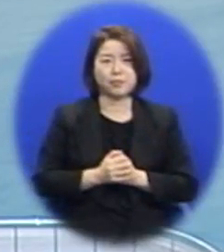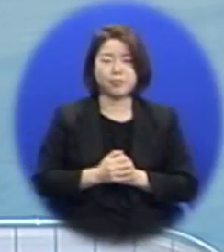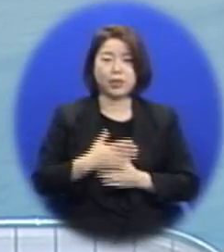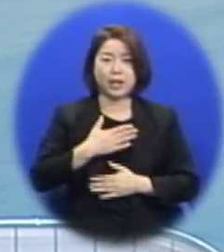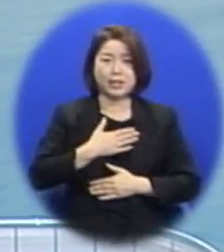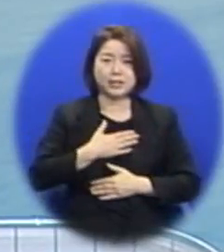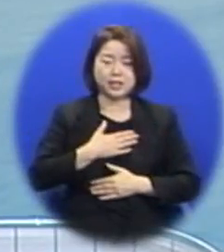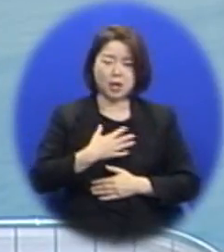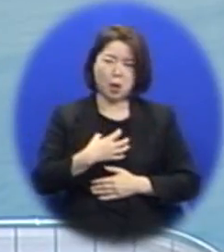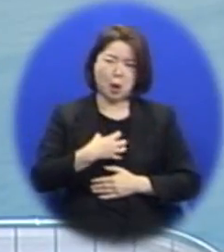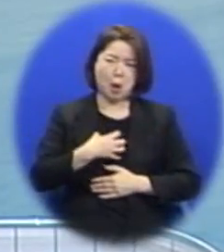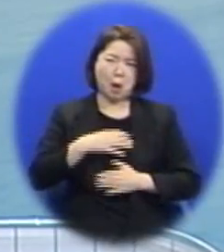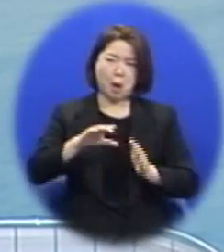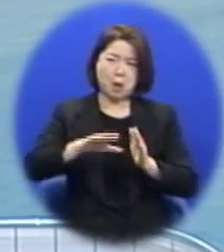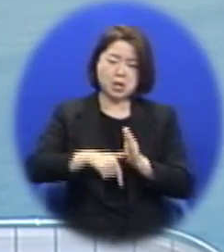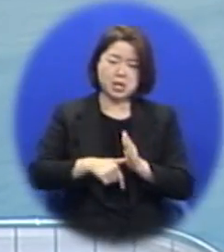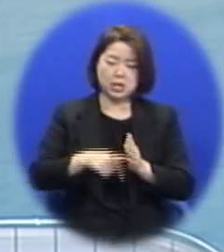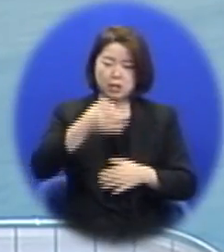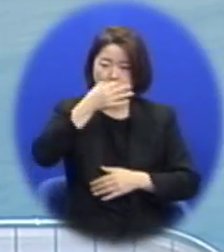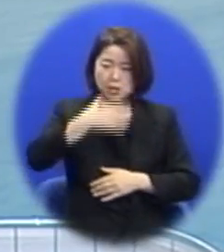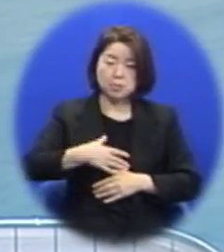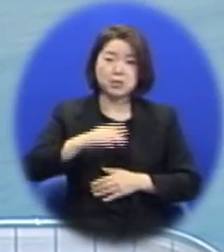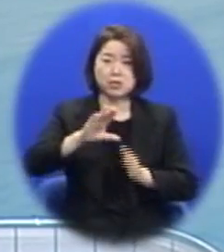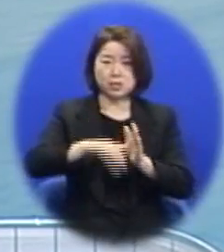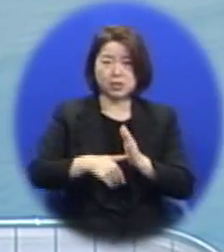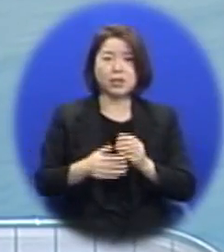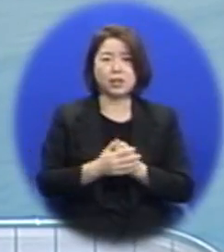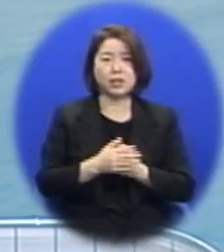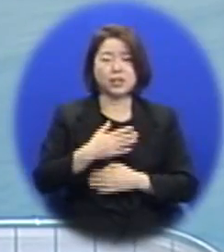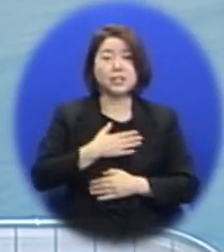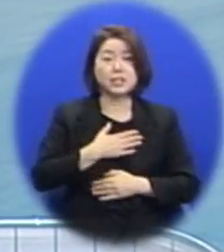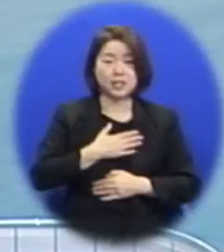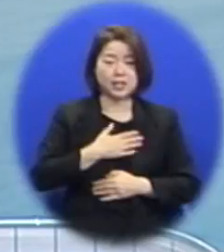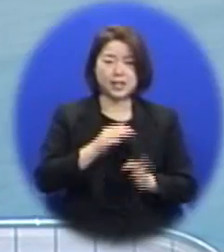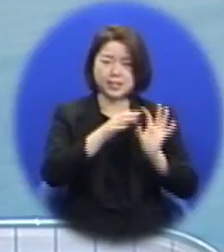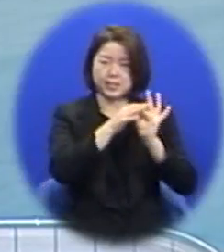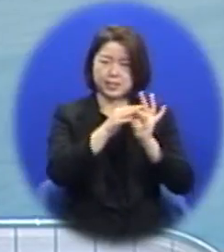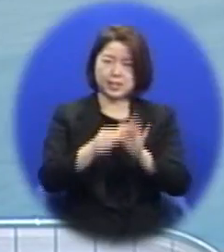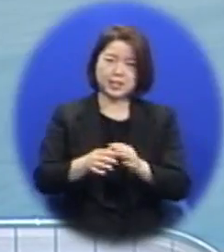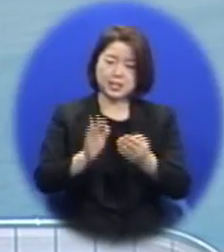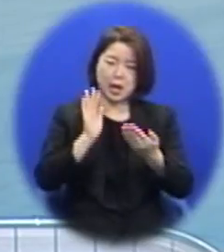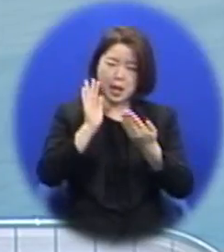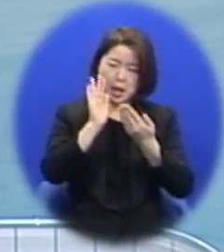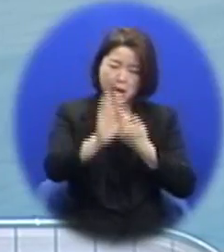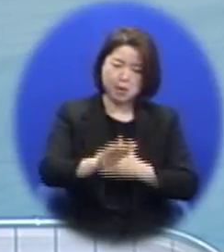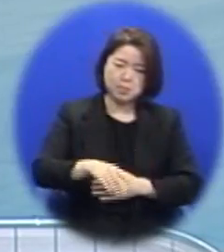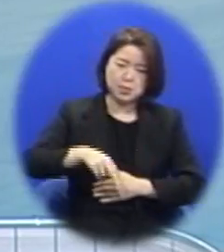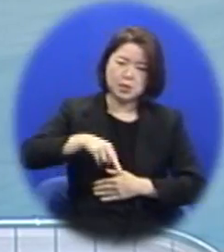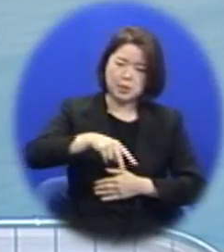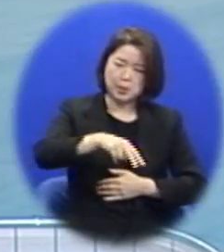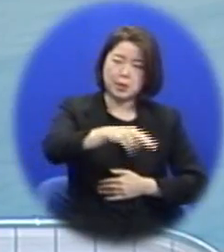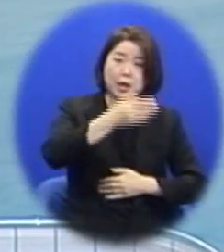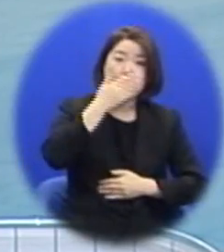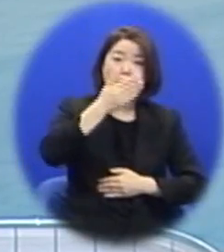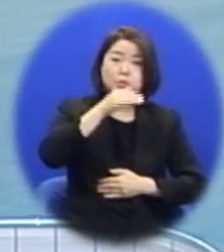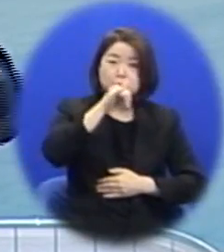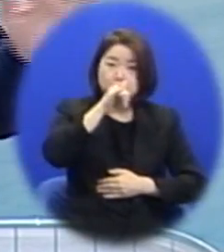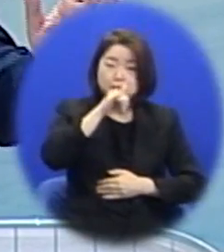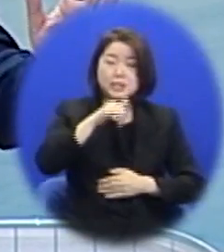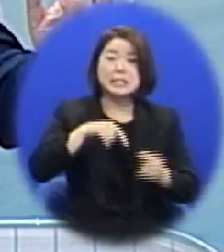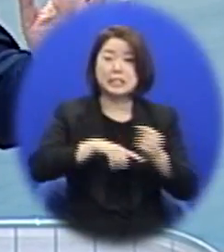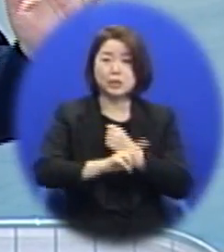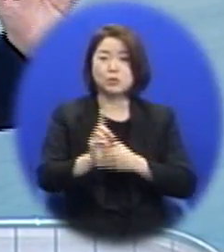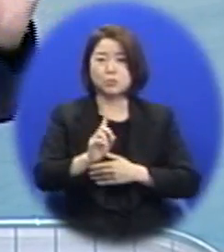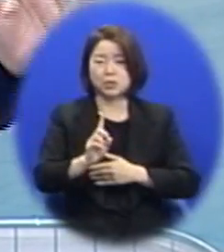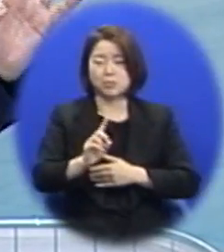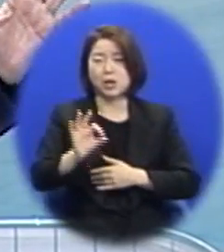제가 위기가 올 때, 힘들 때 제가 계속 앞으로 나갈 수 있었던 것은